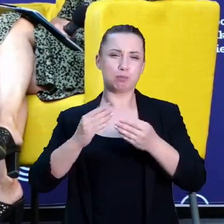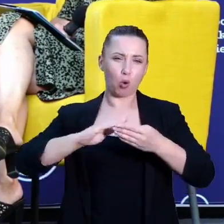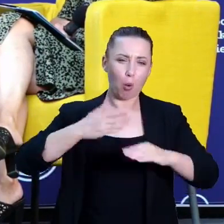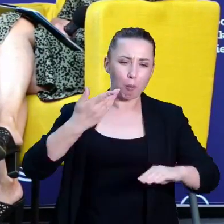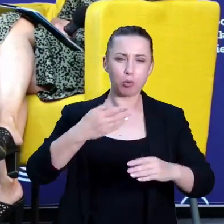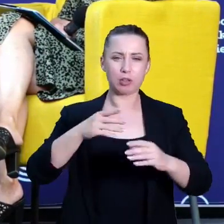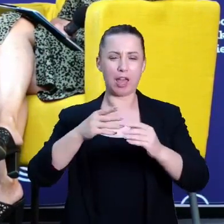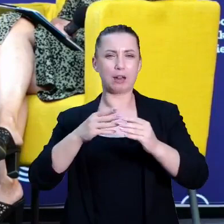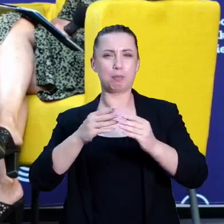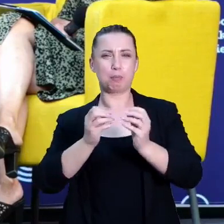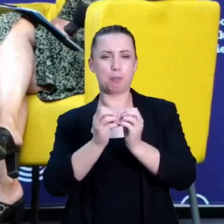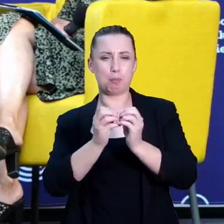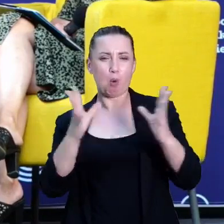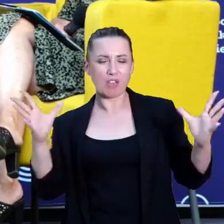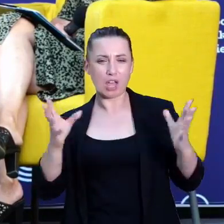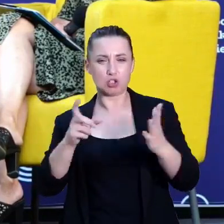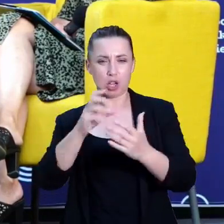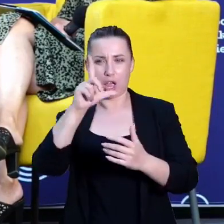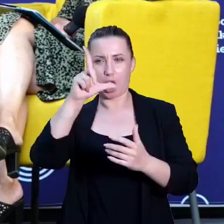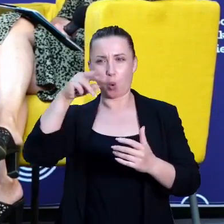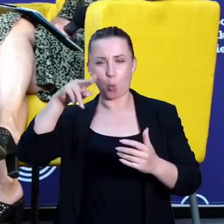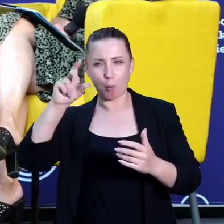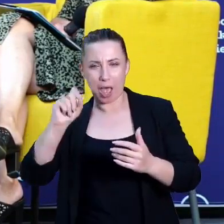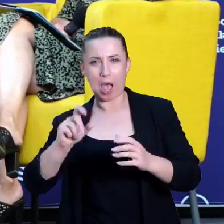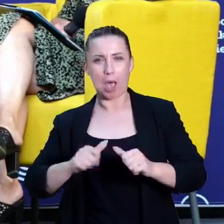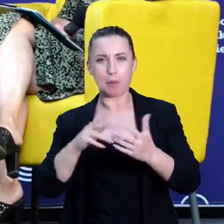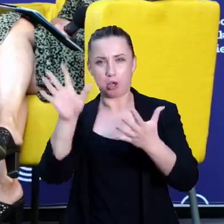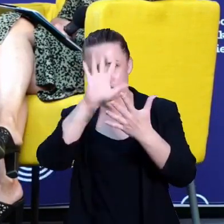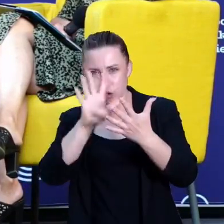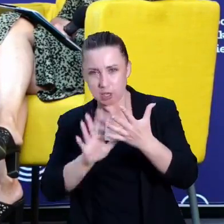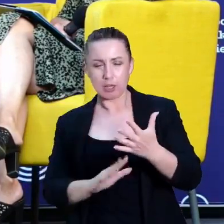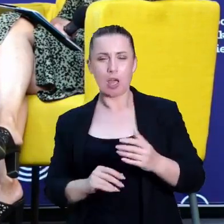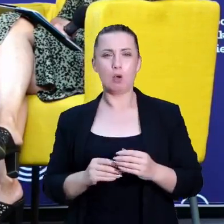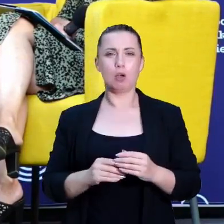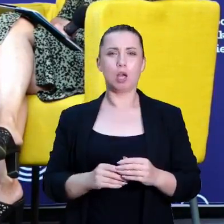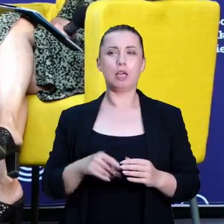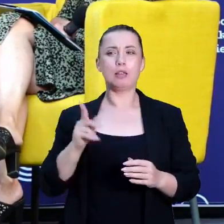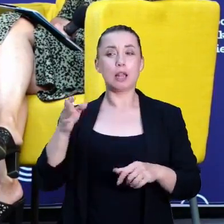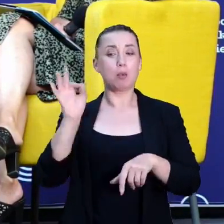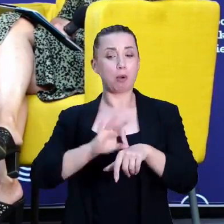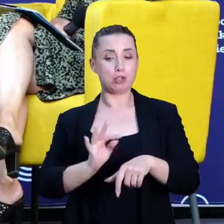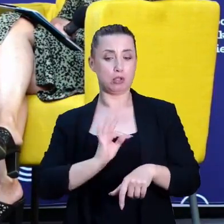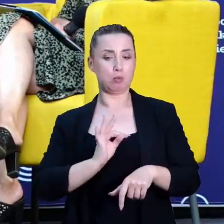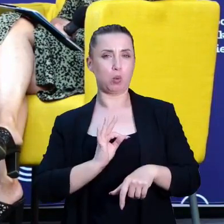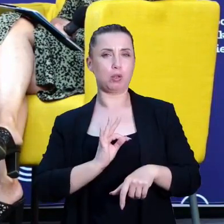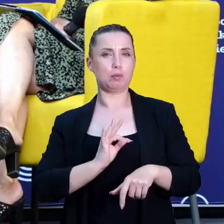mógł dalej czytać, pisać, czytać. I to było takie wspaniałe, że on do końca zachował tą